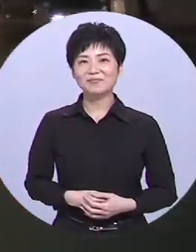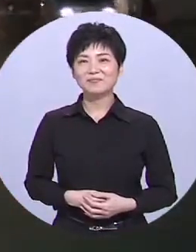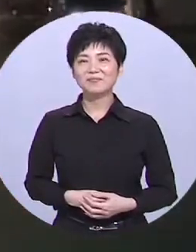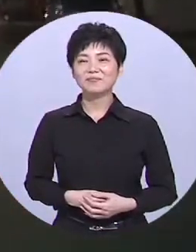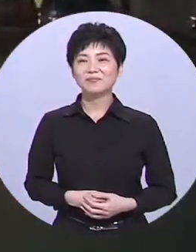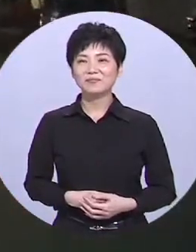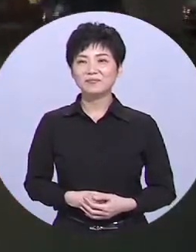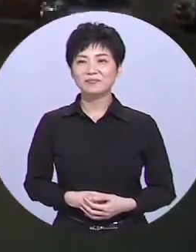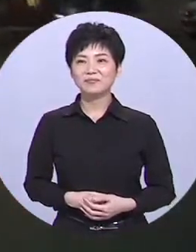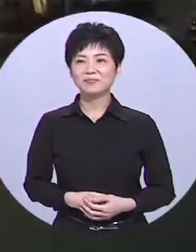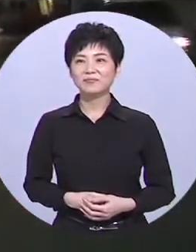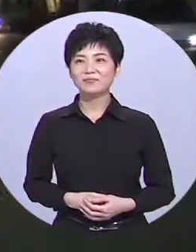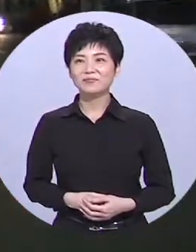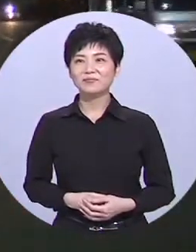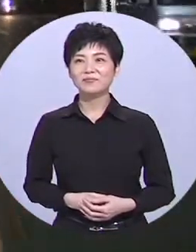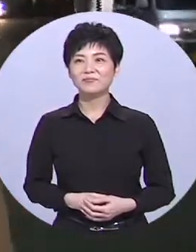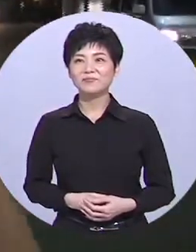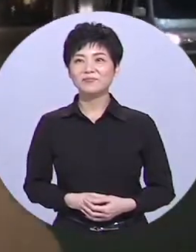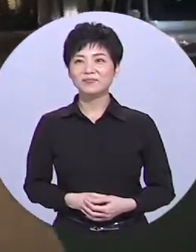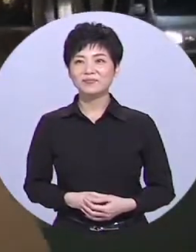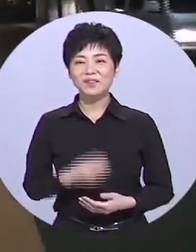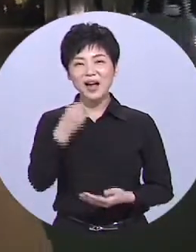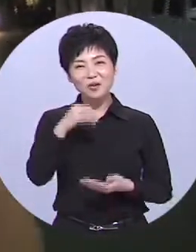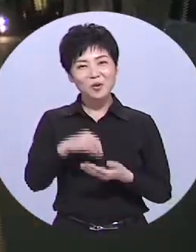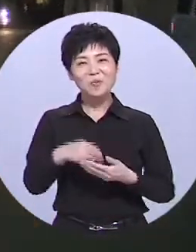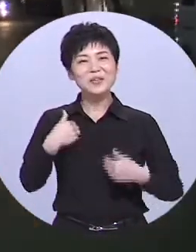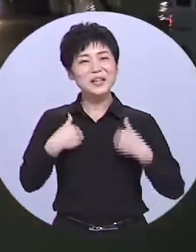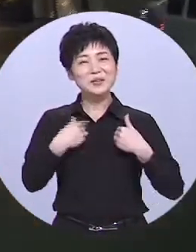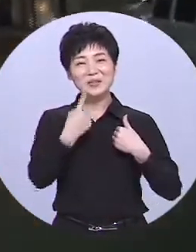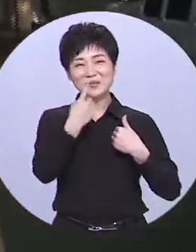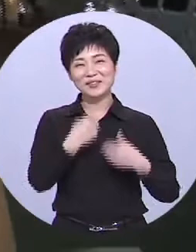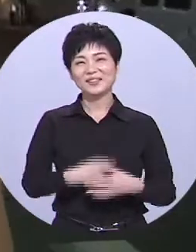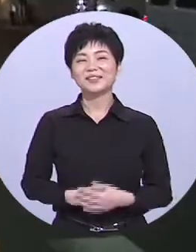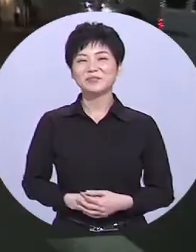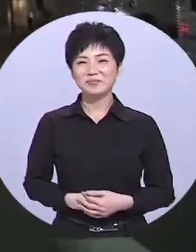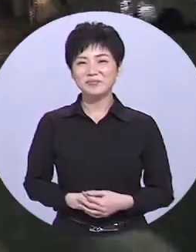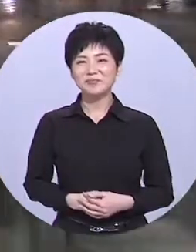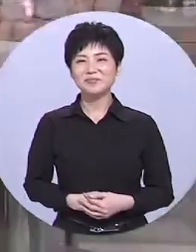な。あとハンコも楽し